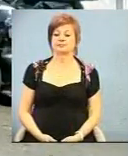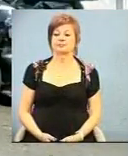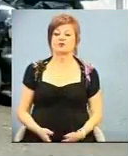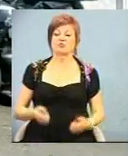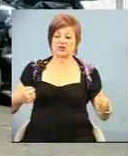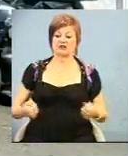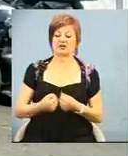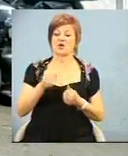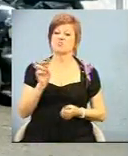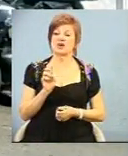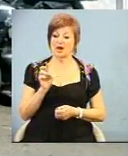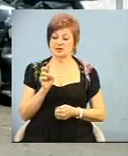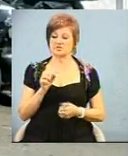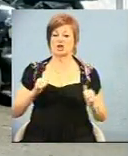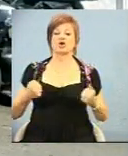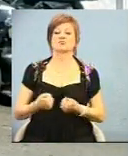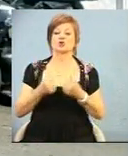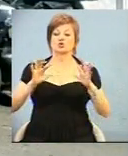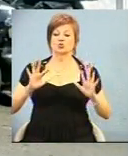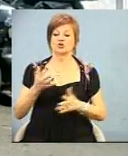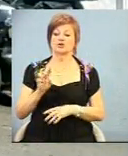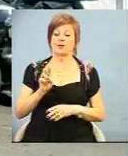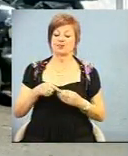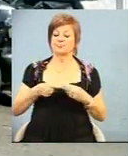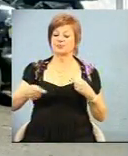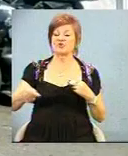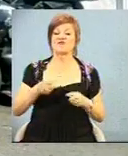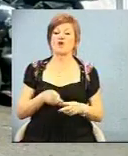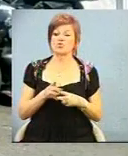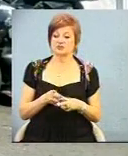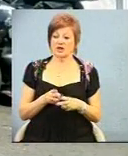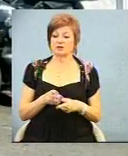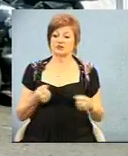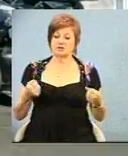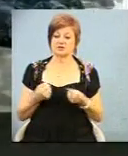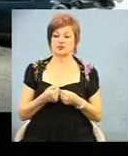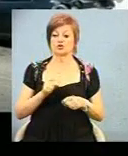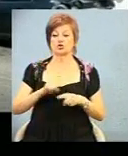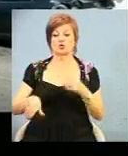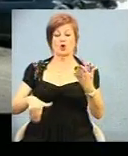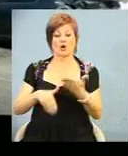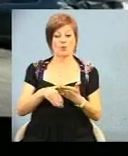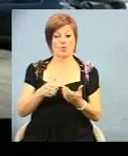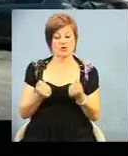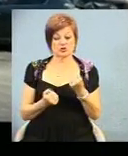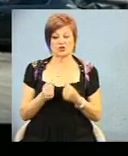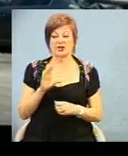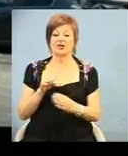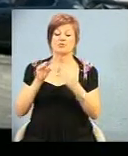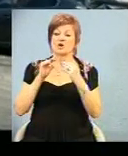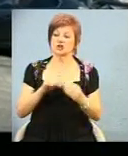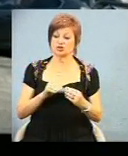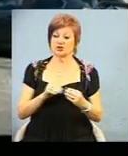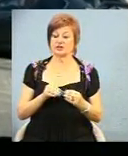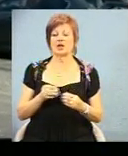ДТП у Бердянську. Аварія сталася сьогодні поблизу залізничного вокзалу. Зіткнулася машина швидкої допомоги та автомобіль «Тойота».